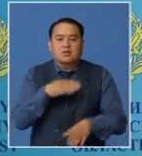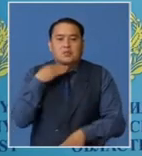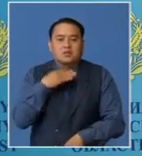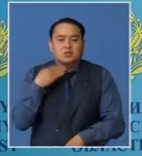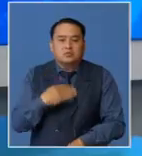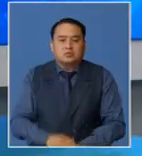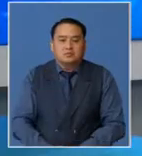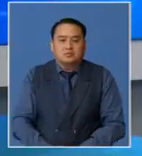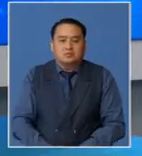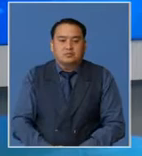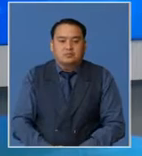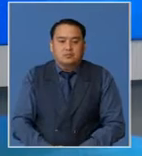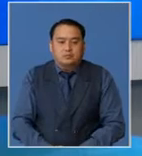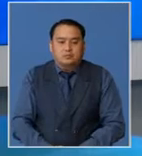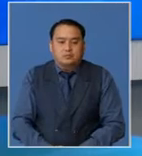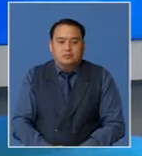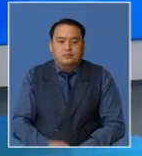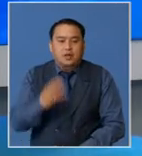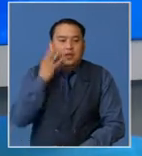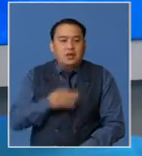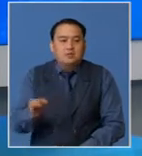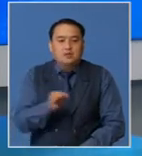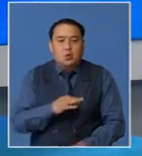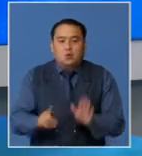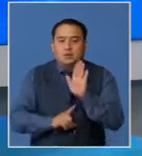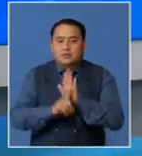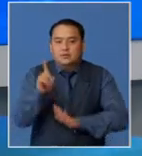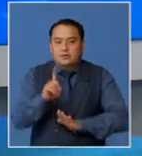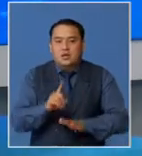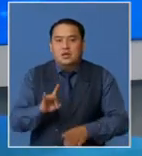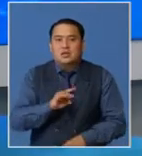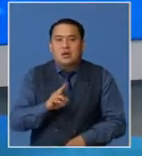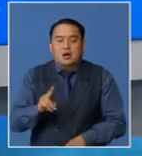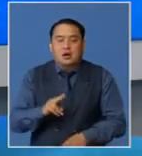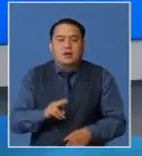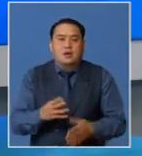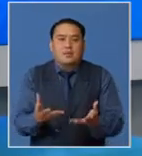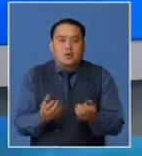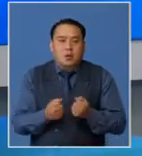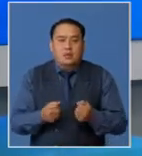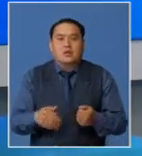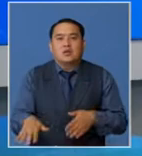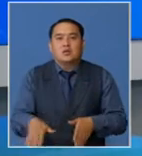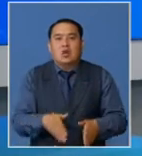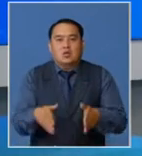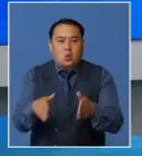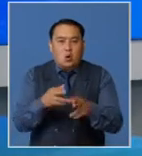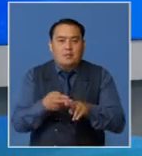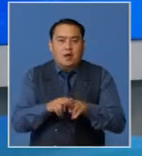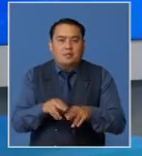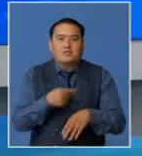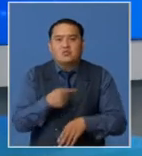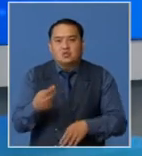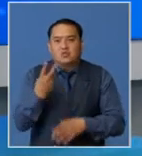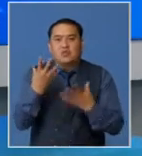продукции. В Алматинской области стартовала очередная республиканская акция «Приемная на дороге». Пройдет